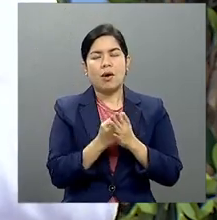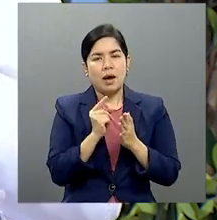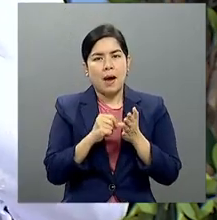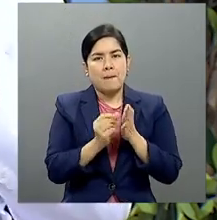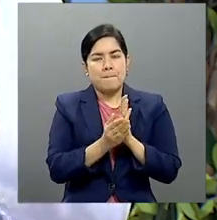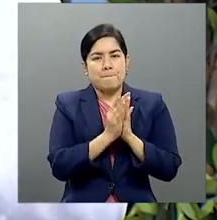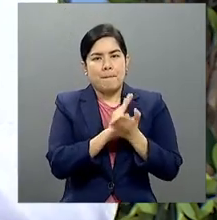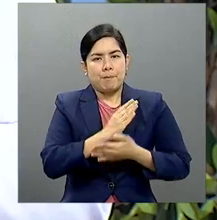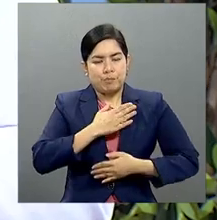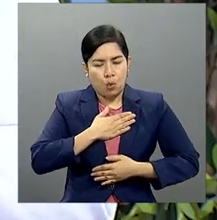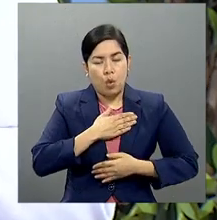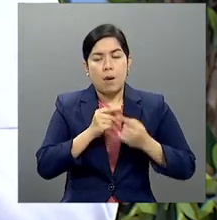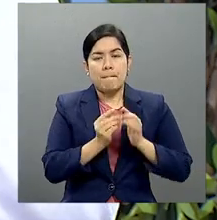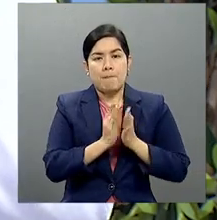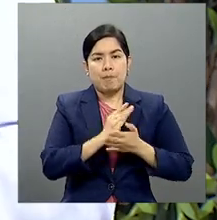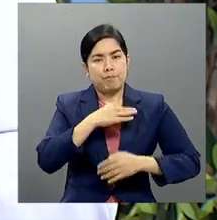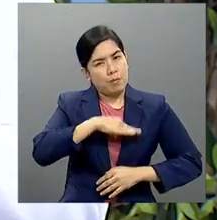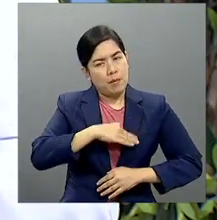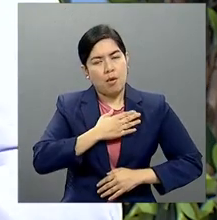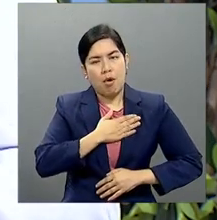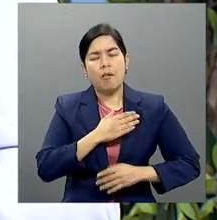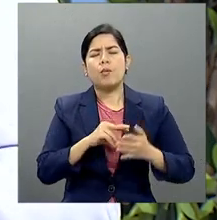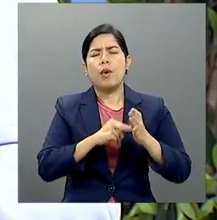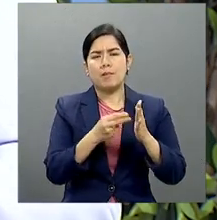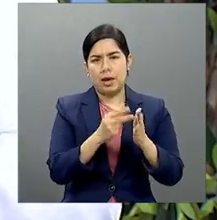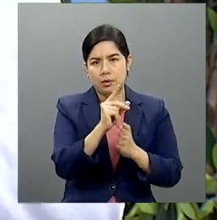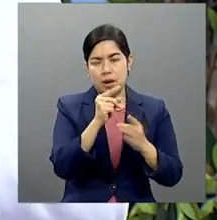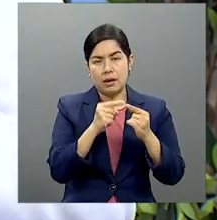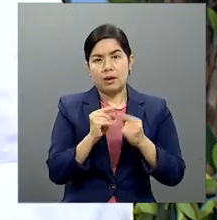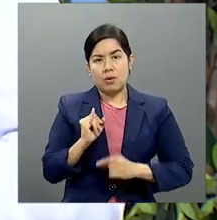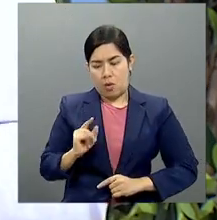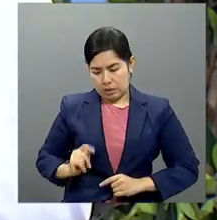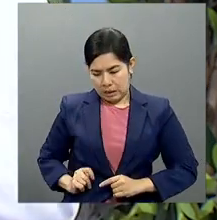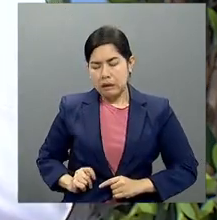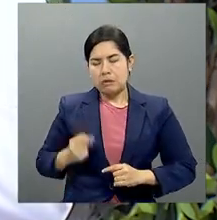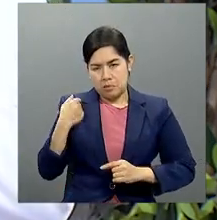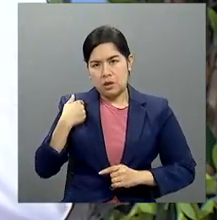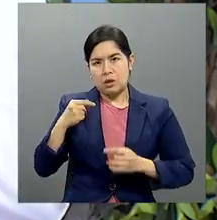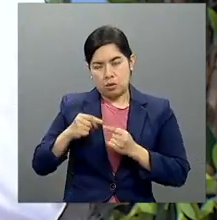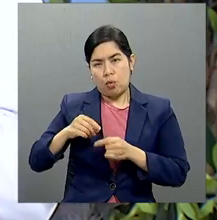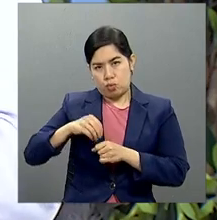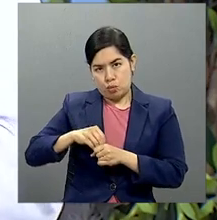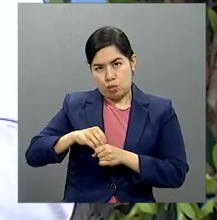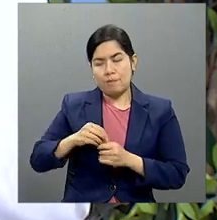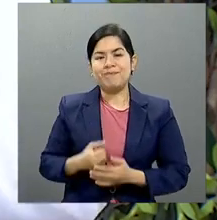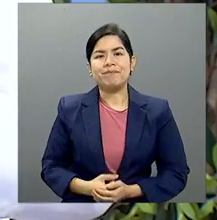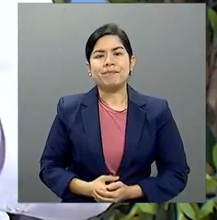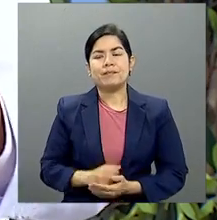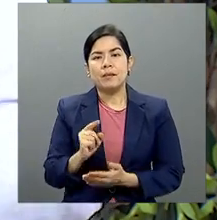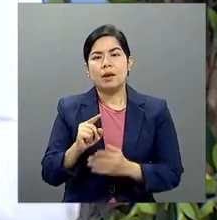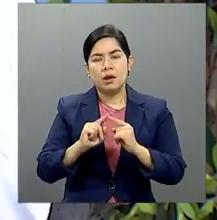จะบอกว่าไตวายไม่ตายไวเนี่ยหมายถึงว่าโรคไตเป็นโรคเรื้อรังนะครับอยู่คู่กับสังคม